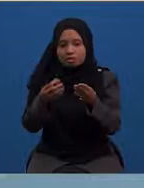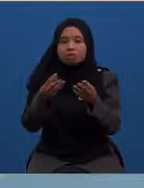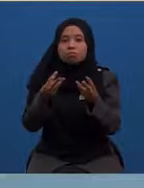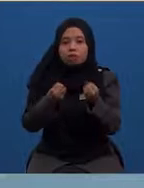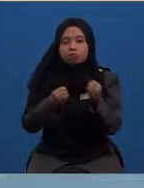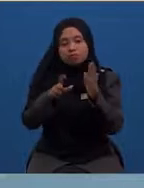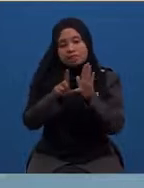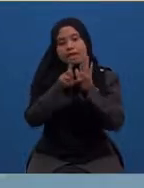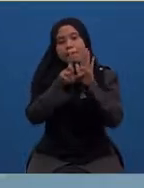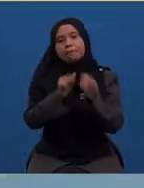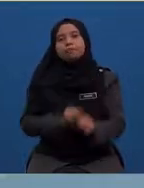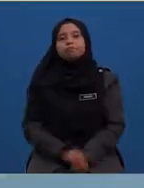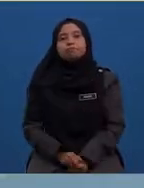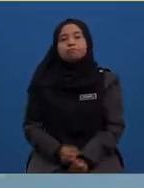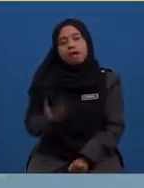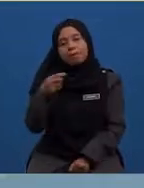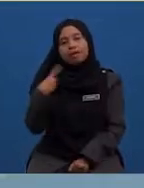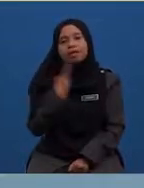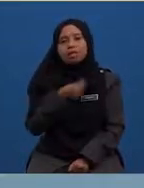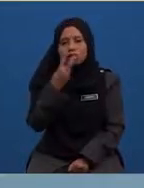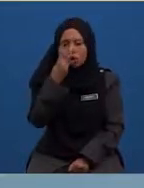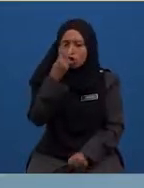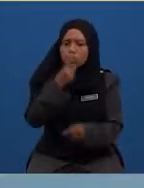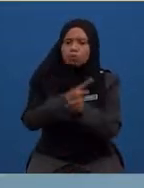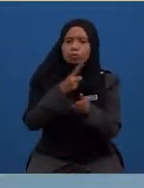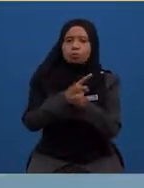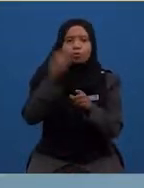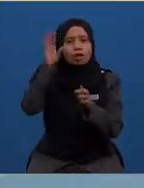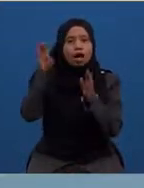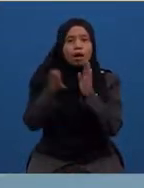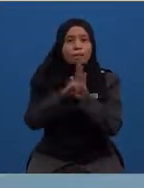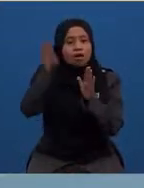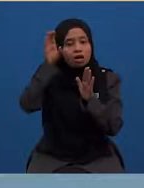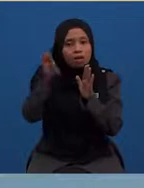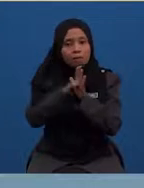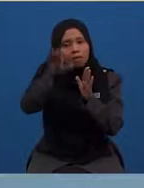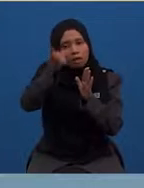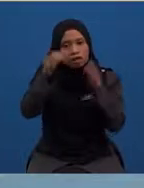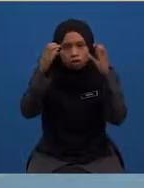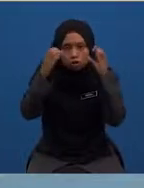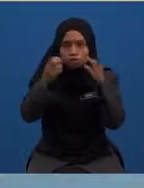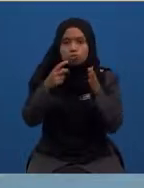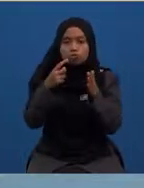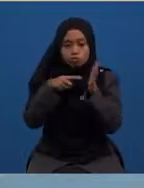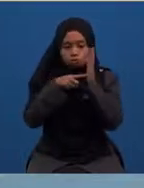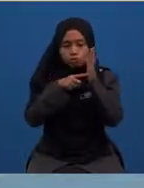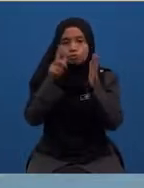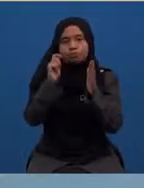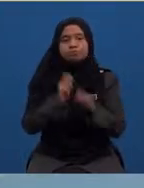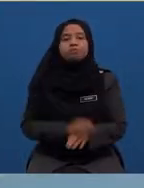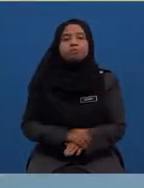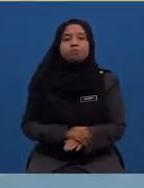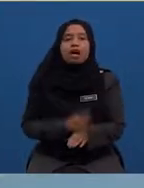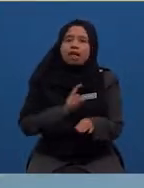dilabelkan. Mari kita amati betul-betul gambar-gambar yang cikgu sebut sebentar tadi.